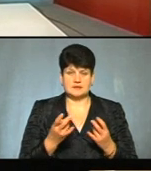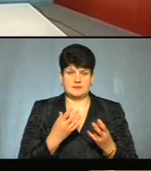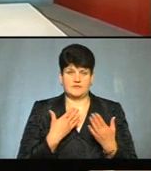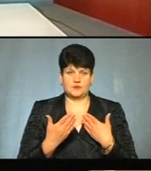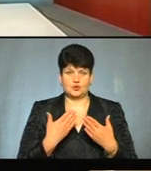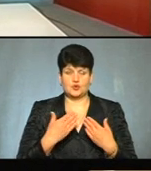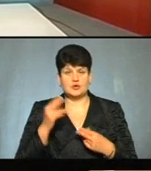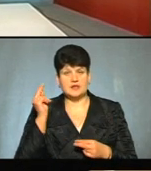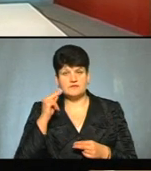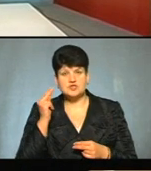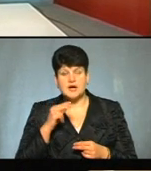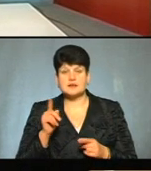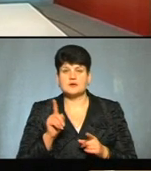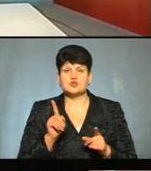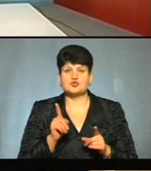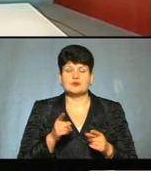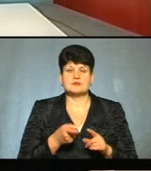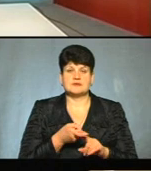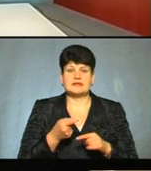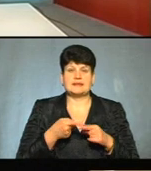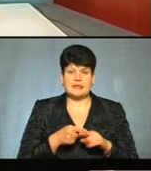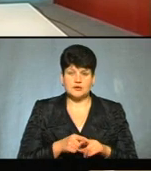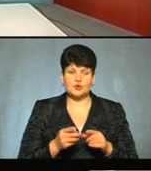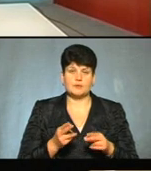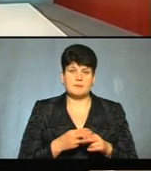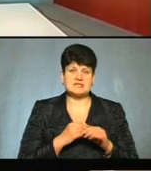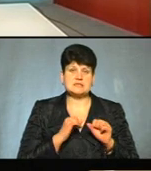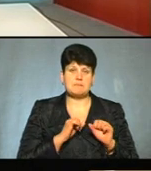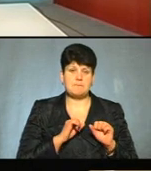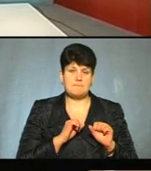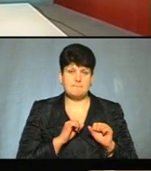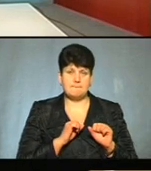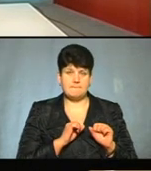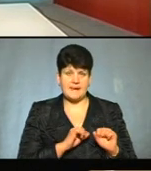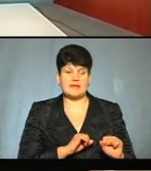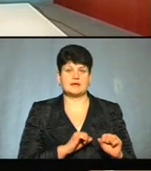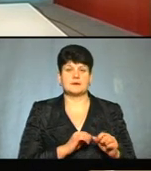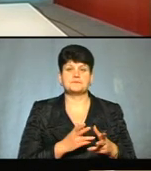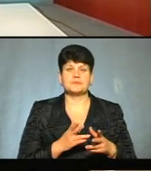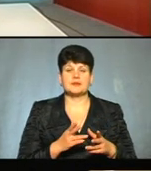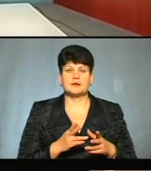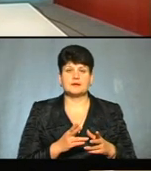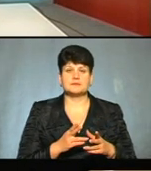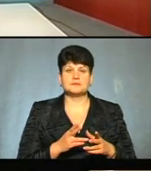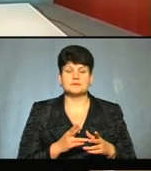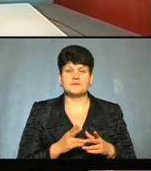відповідальніше відноситися до навчань, що стосується техніки безпеки, що стосується пожежної